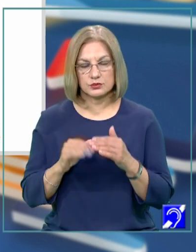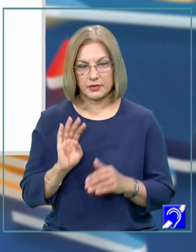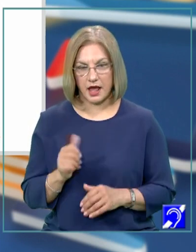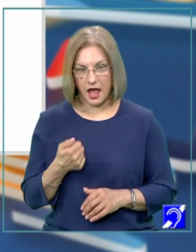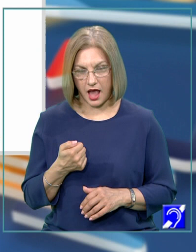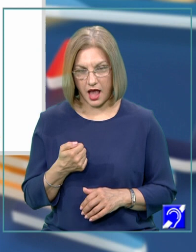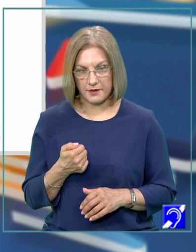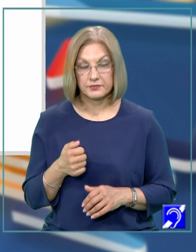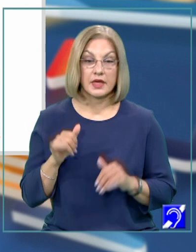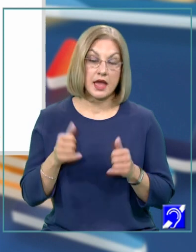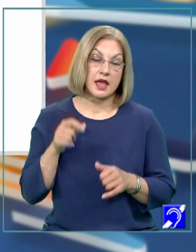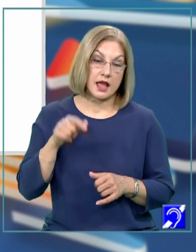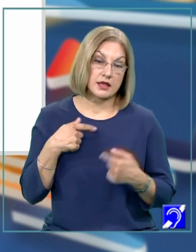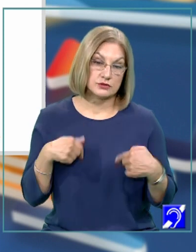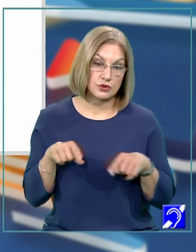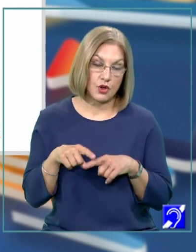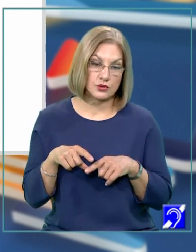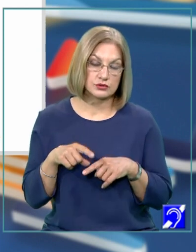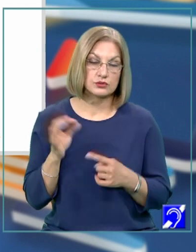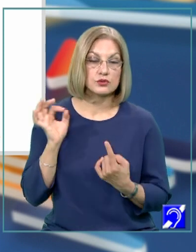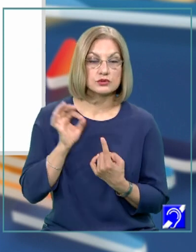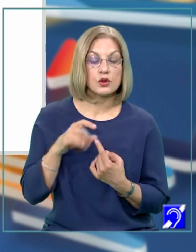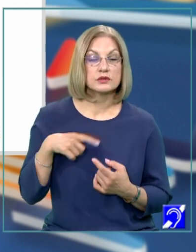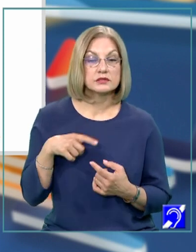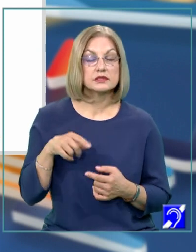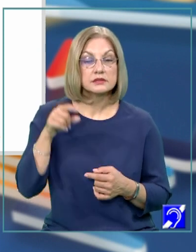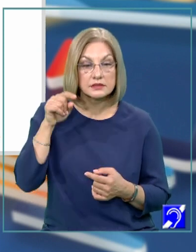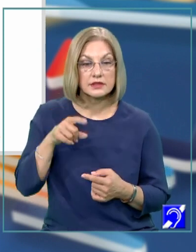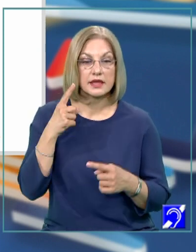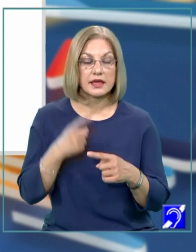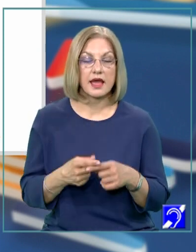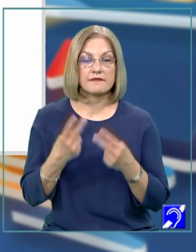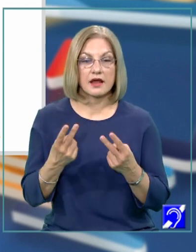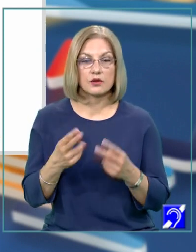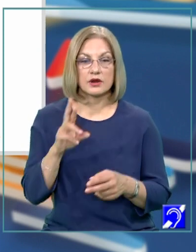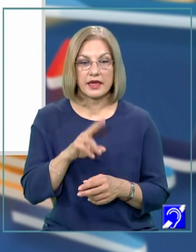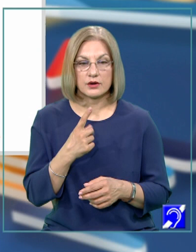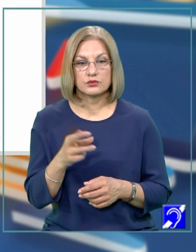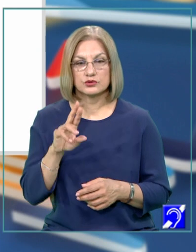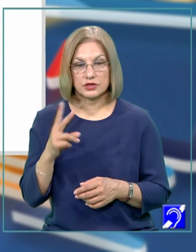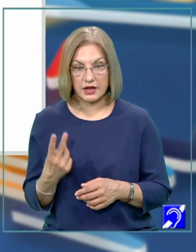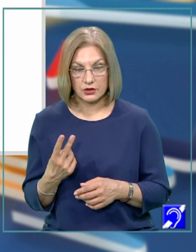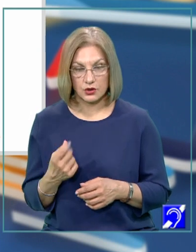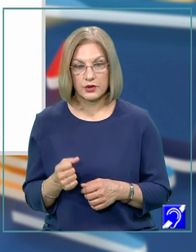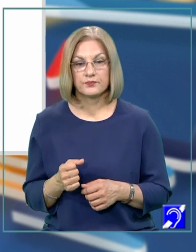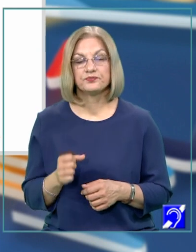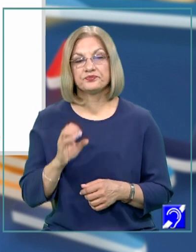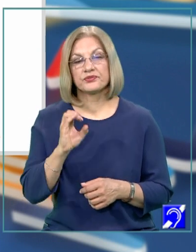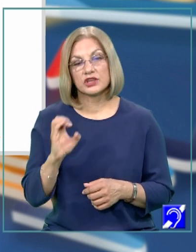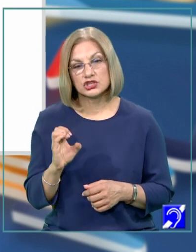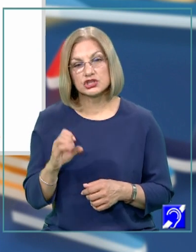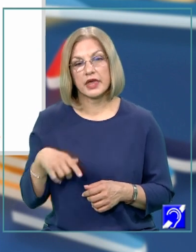în cazul nostru soluțiile sunt chiar valorile rezistențelor R1 și r2c